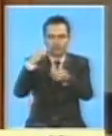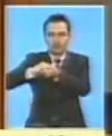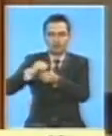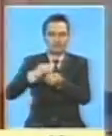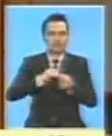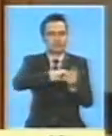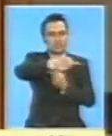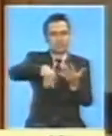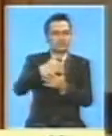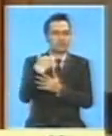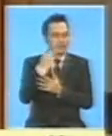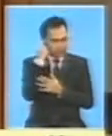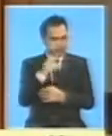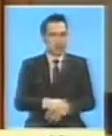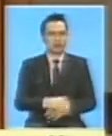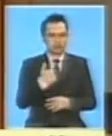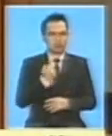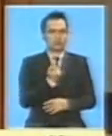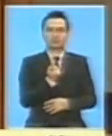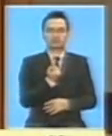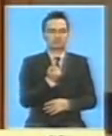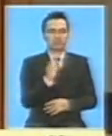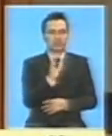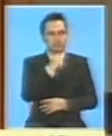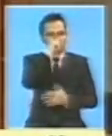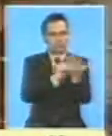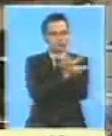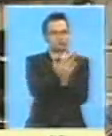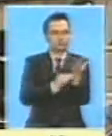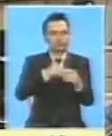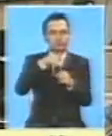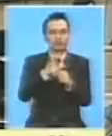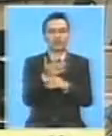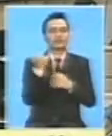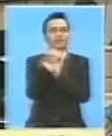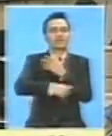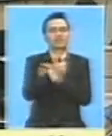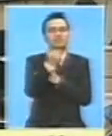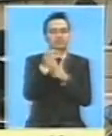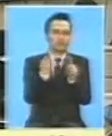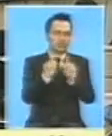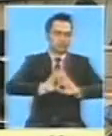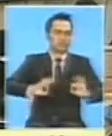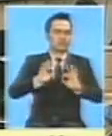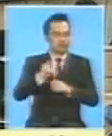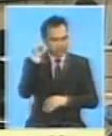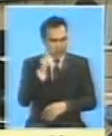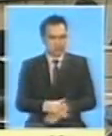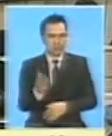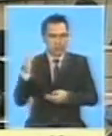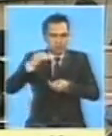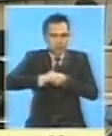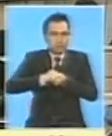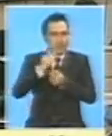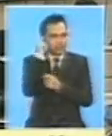ข็งอะไรก็ตามเราอยู่ไม่ได้ในโลกนี้แน่นอนคนเดียวไม่ได้ประเทศไทยอยู่ไม่ได้ทุกประเทศนะครับและจะเห็นว่ามันมีข้อผูกพันมากมายมีมาตร